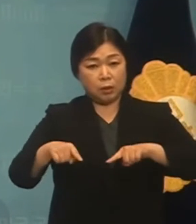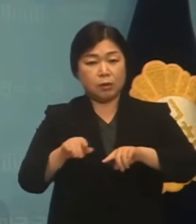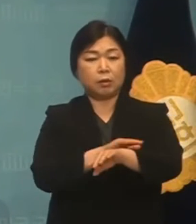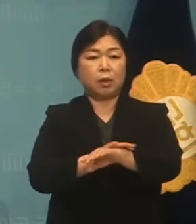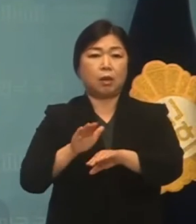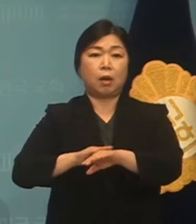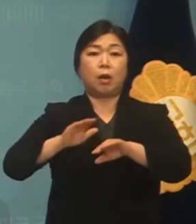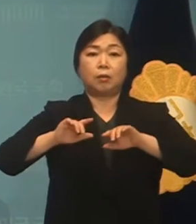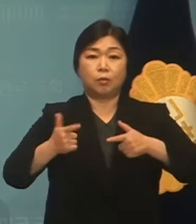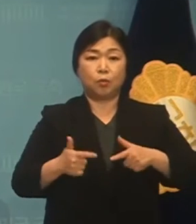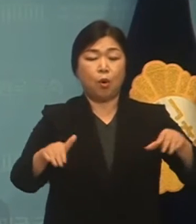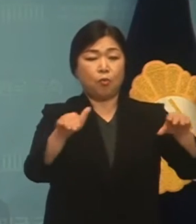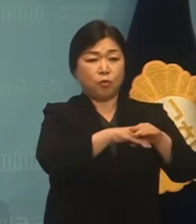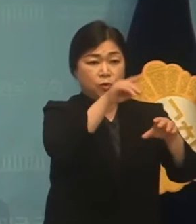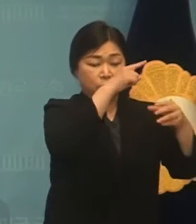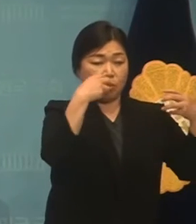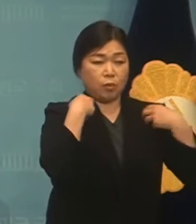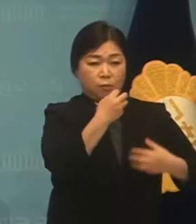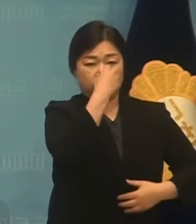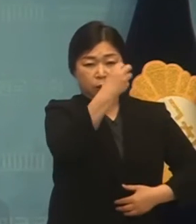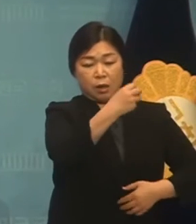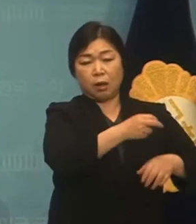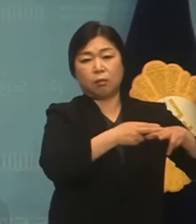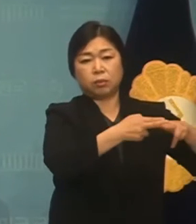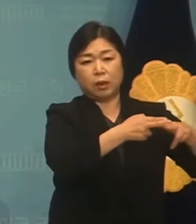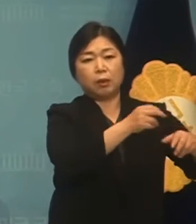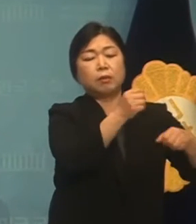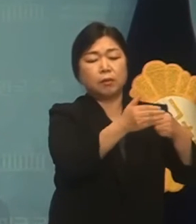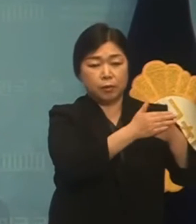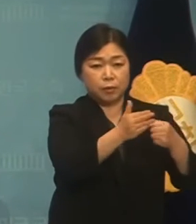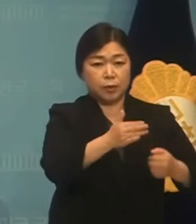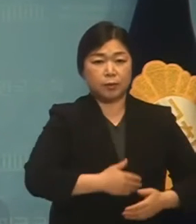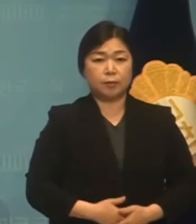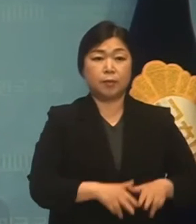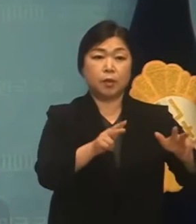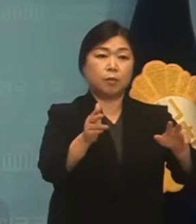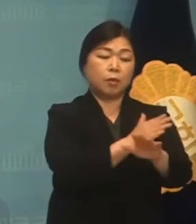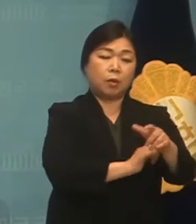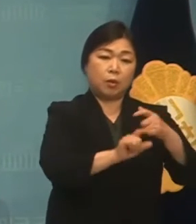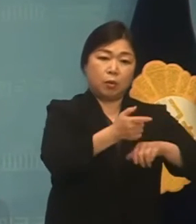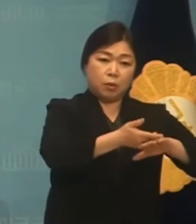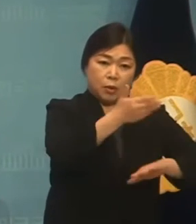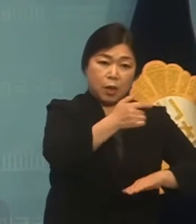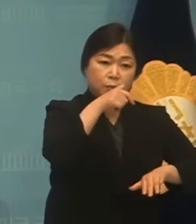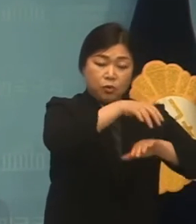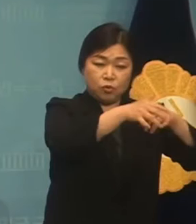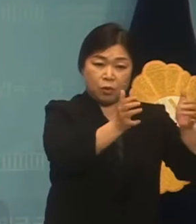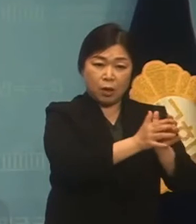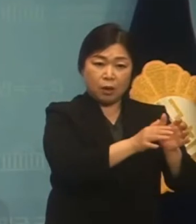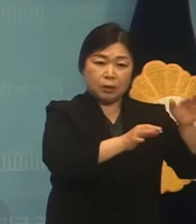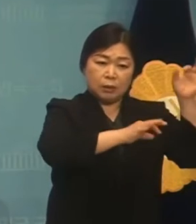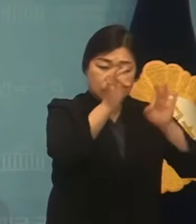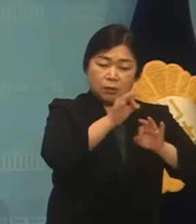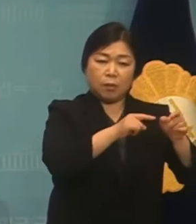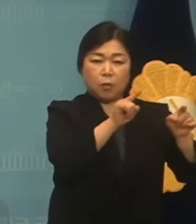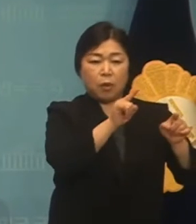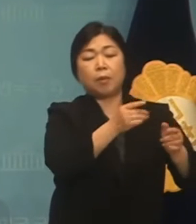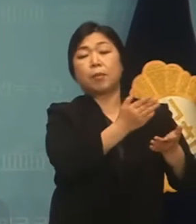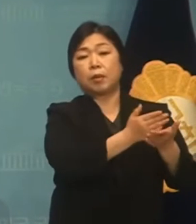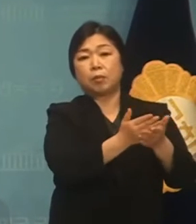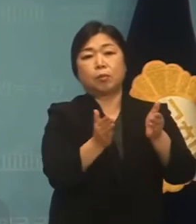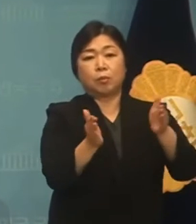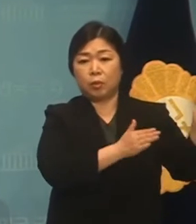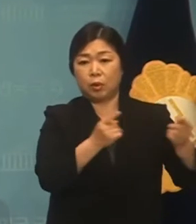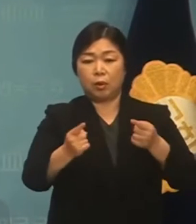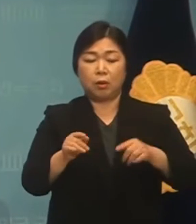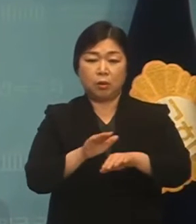아니라 문재인 정부의 오만과 독선에 기댄 것입니다. 이제부터는 더 이상 민주당의 실천이 기대는 것이 아니라 우리가 더